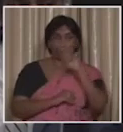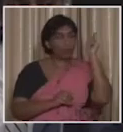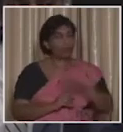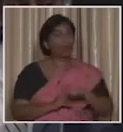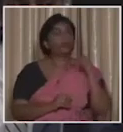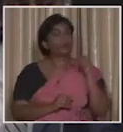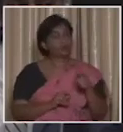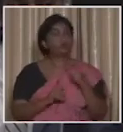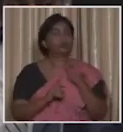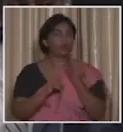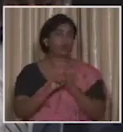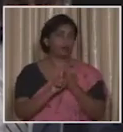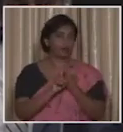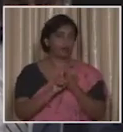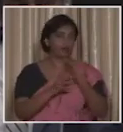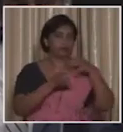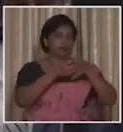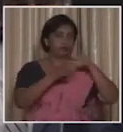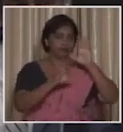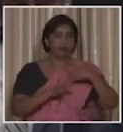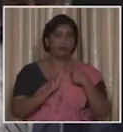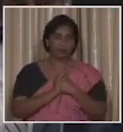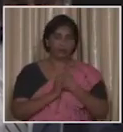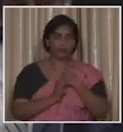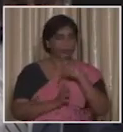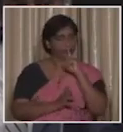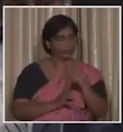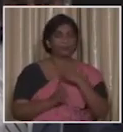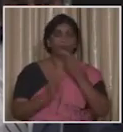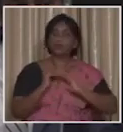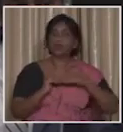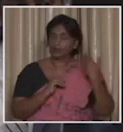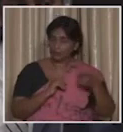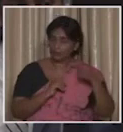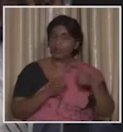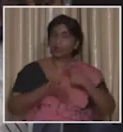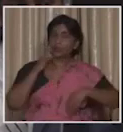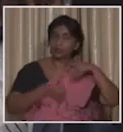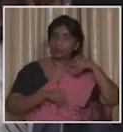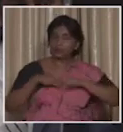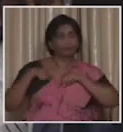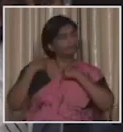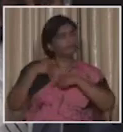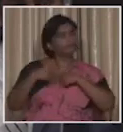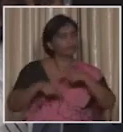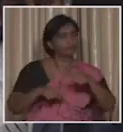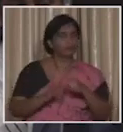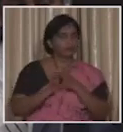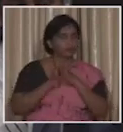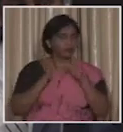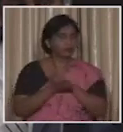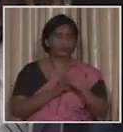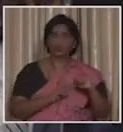කළ ආසනයේ බවට පත් වුනේ කරන්දෙනිය ආසනය කියන එක මම ඉතාම ගෞරවයෙන් සිහිපත් කරනවා. ඉන්පසුව ඒ දේශපාලන ධාරාව ඉතාම